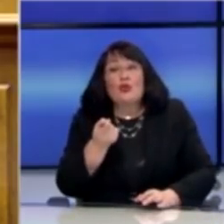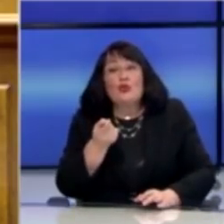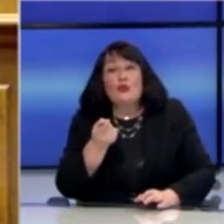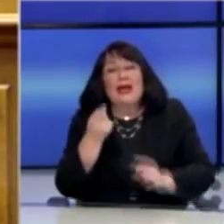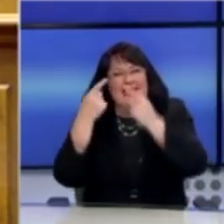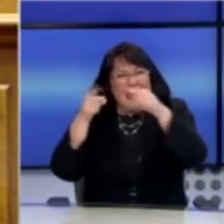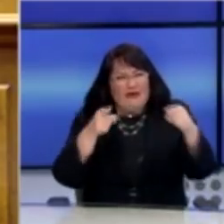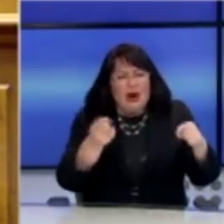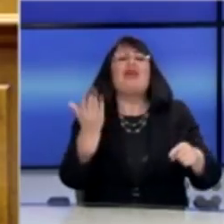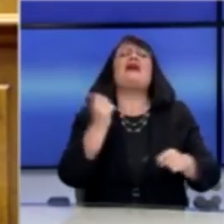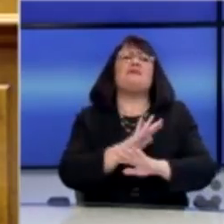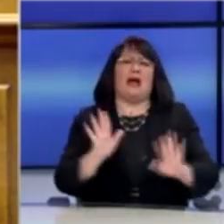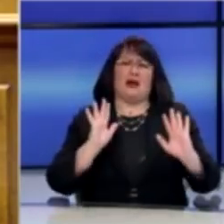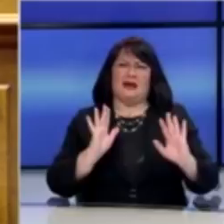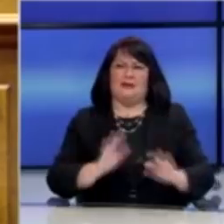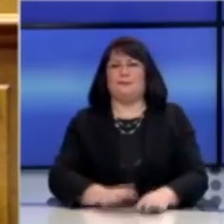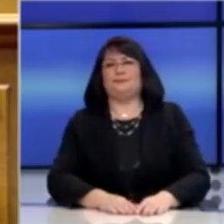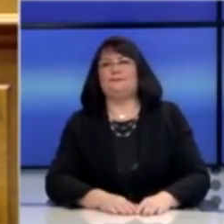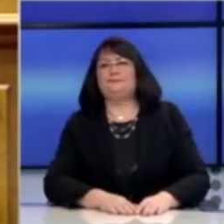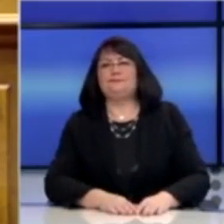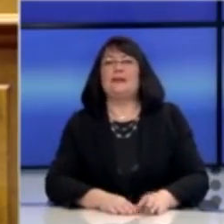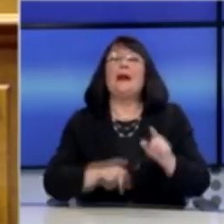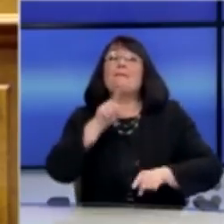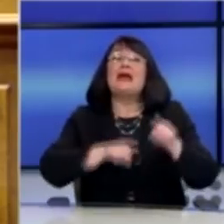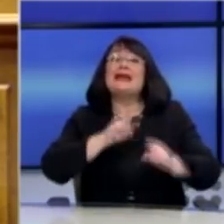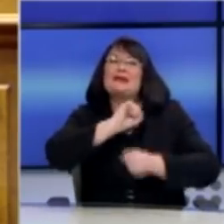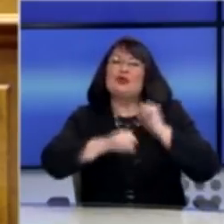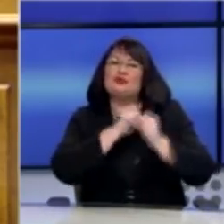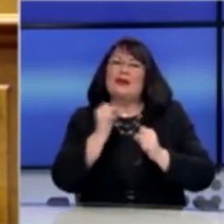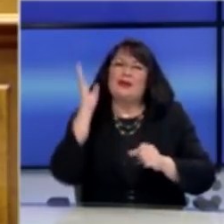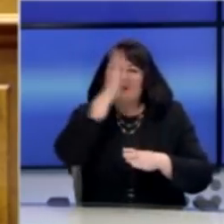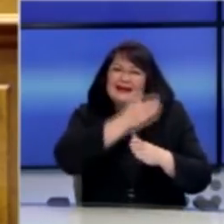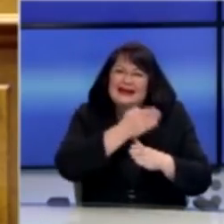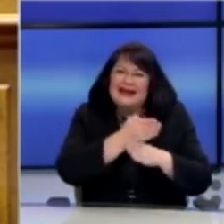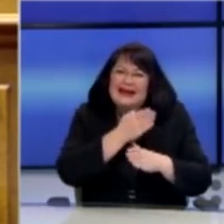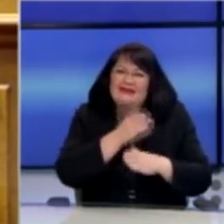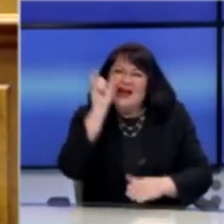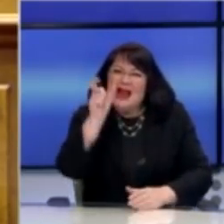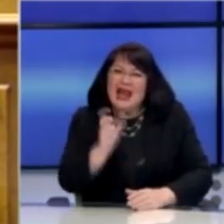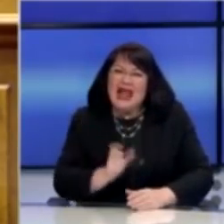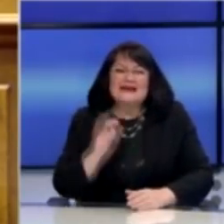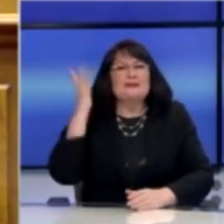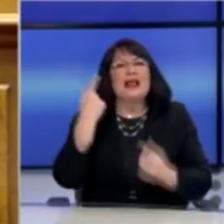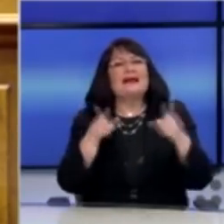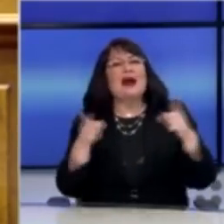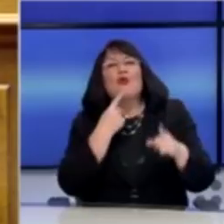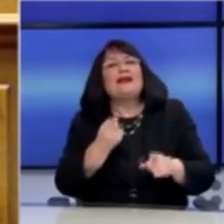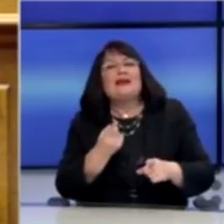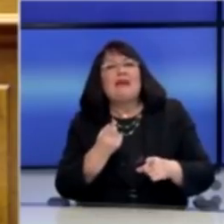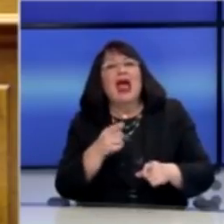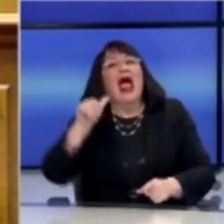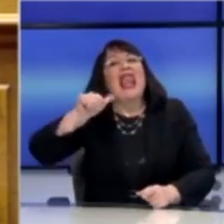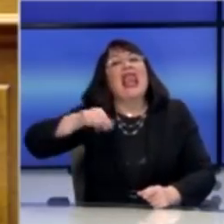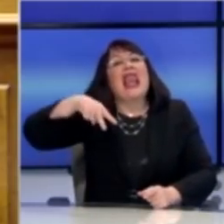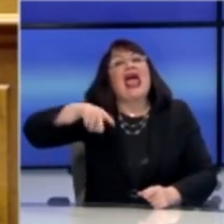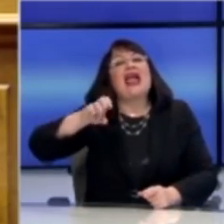κανείς διαφορές. Όσο και αν κάποιοι προσπαθούν να κρυφτούν πίσω από τις λέξεις όπως κρυβόταν ο Αλέξης του γνωστού παλιού τραγουδιού,